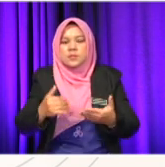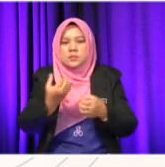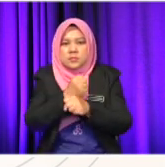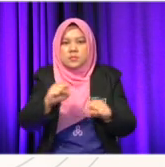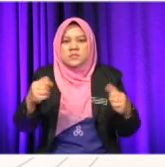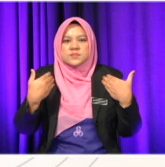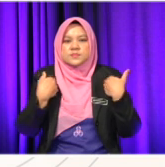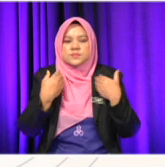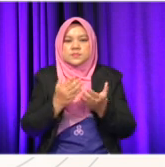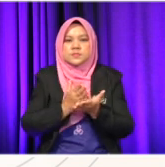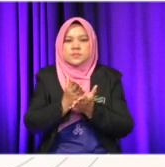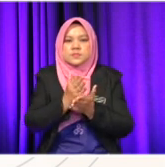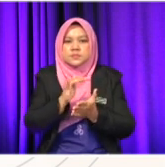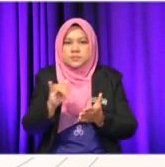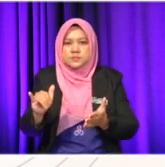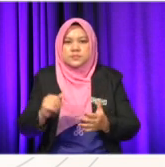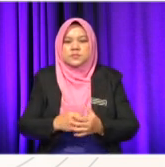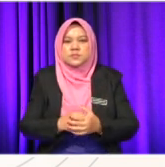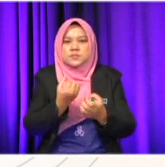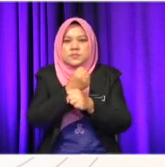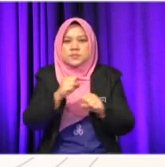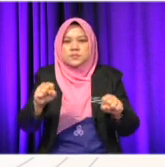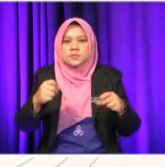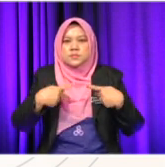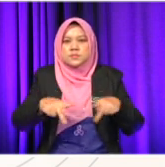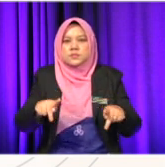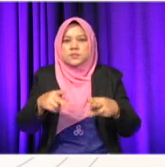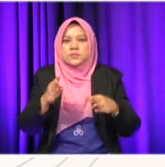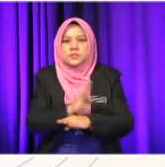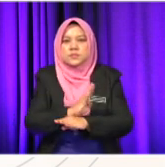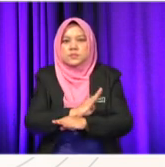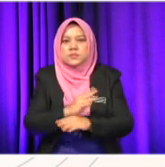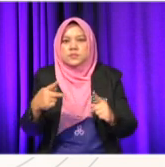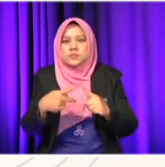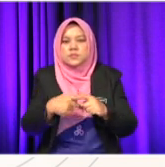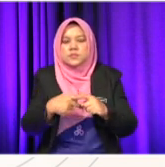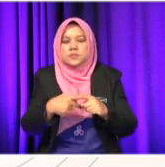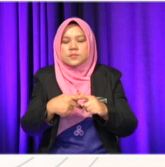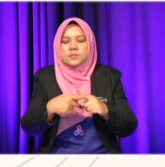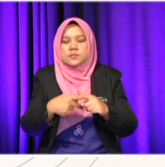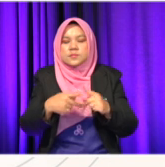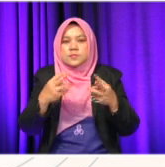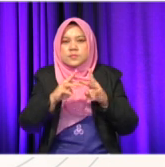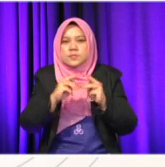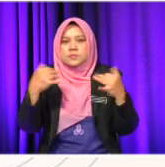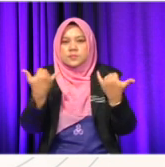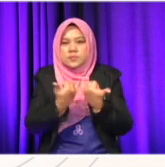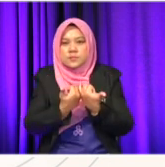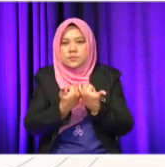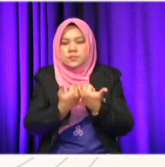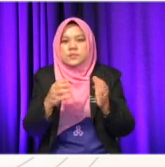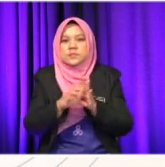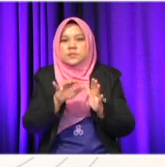seterusnya hilang menyediakan peluang Punya gaya luas kepada masyarakat terutamanya perniagaan produk dalam tah